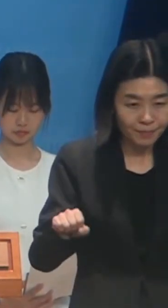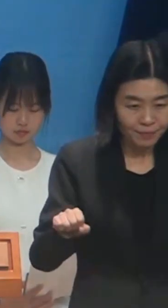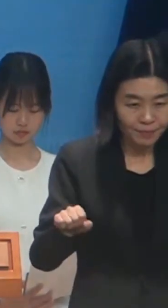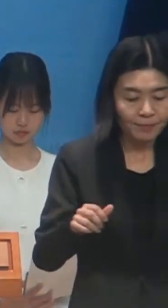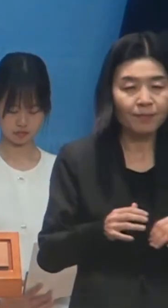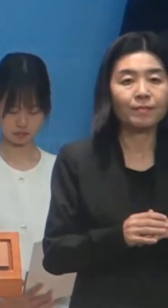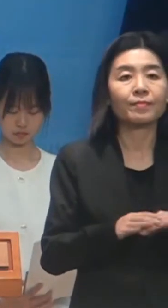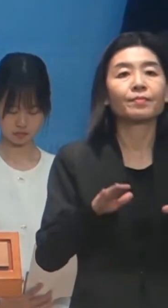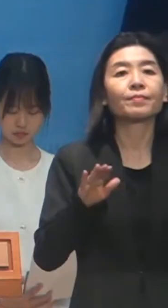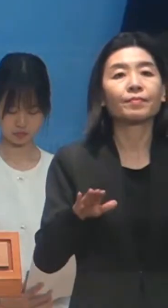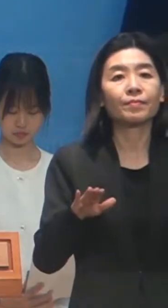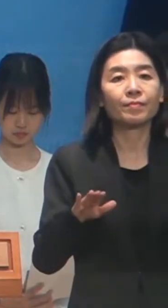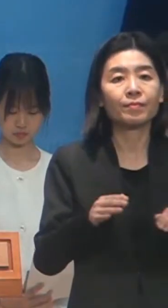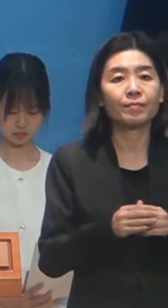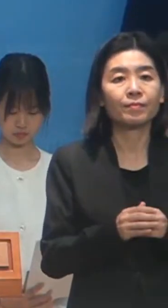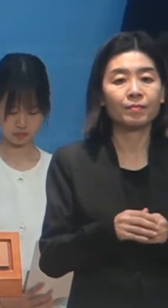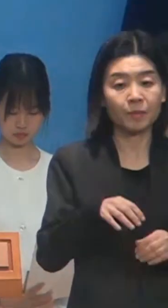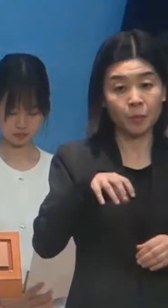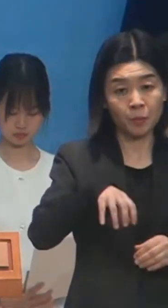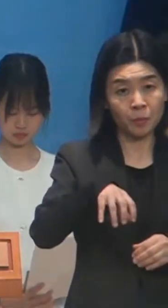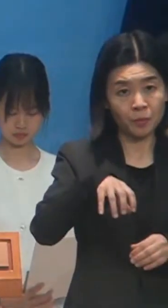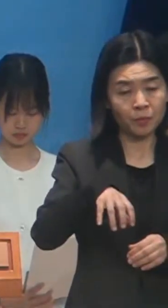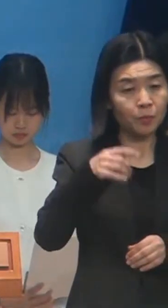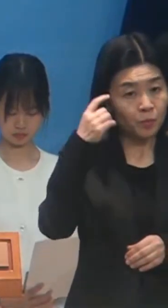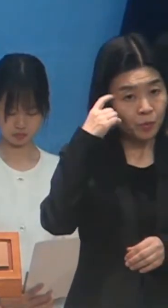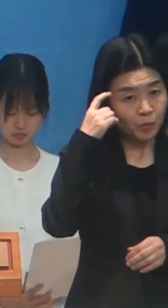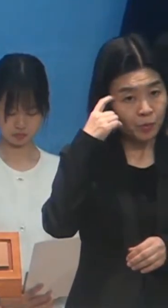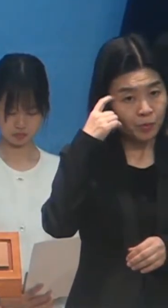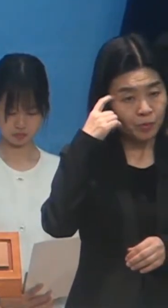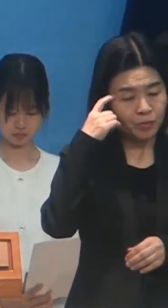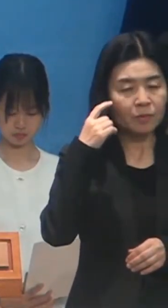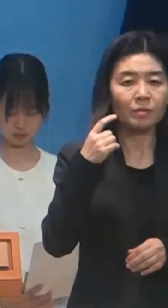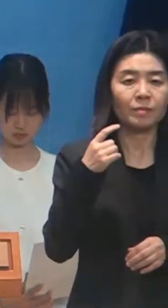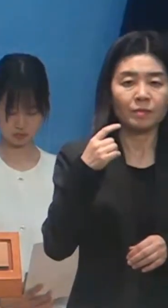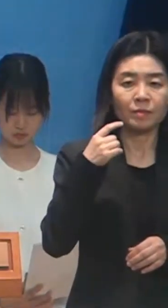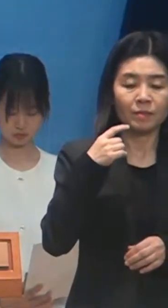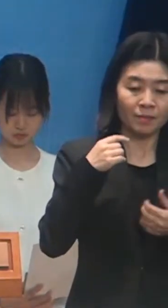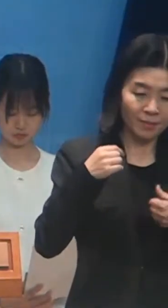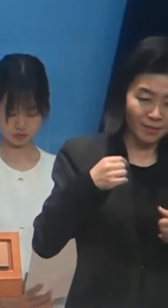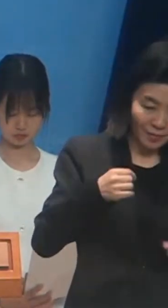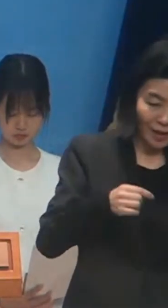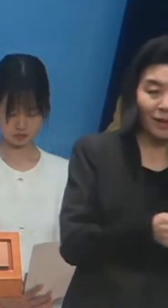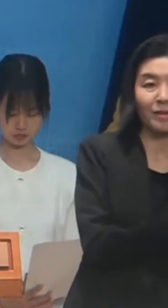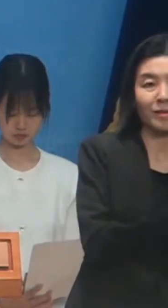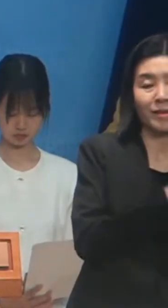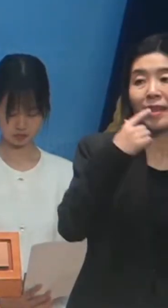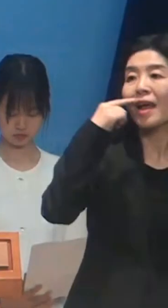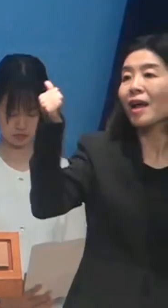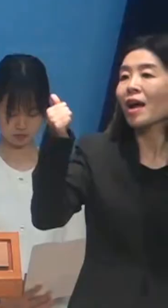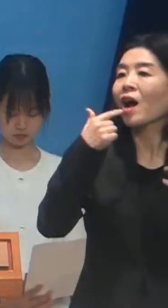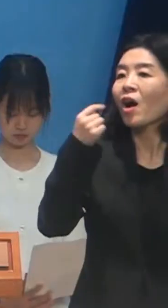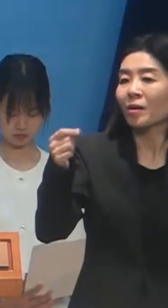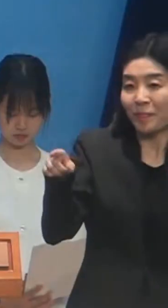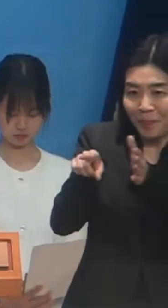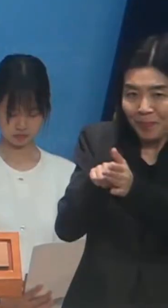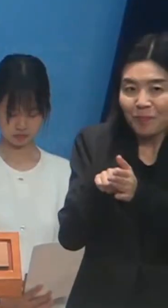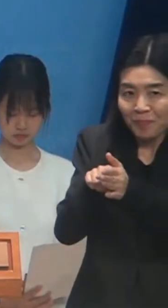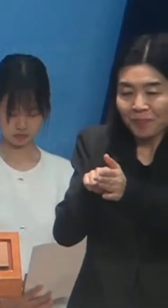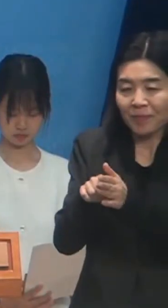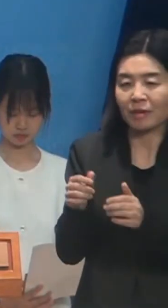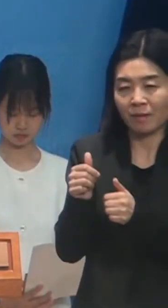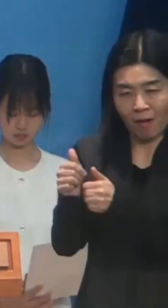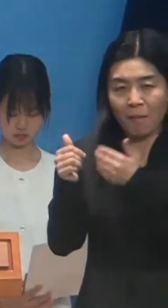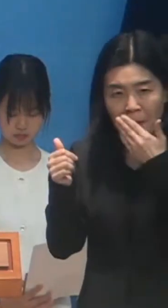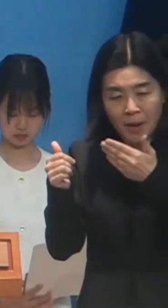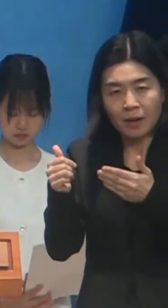안녕하십니까. 오늘 우리는 이 자리에 딸을 믿고 따를 수 있는 아빠 같은 리더 김문수 후보를